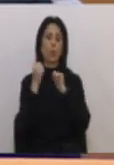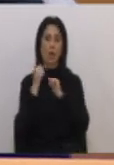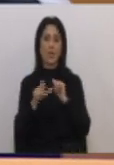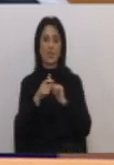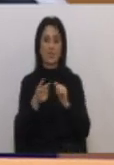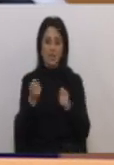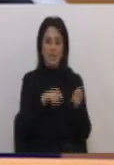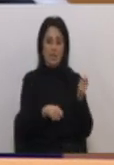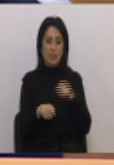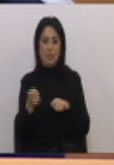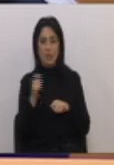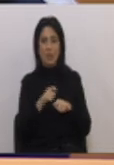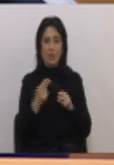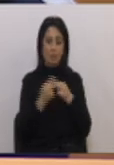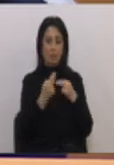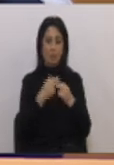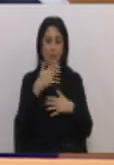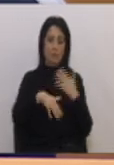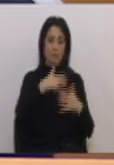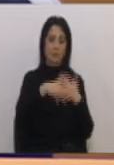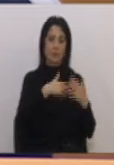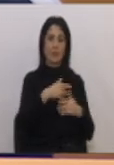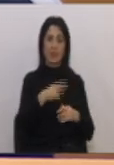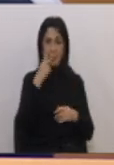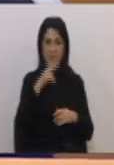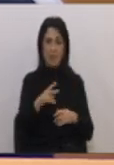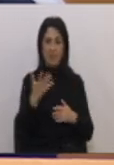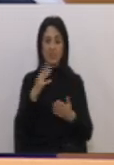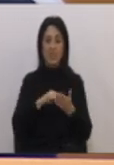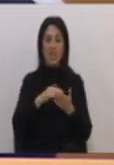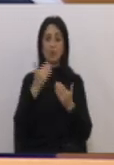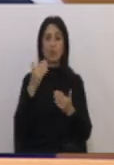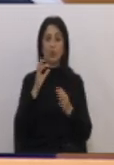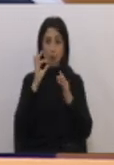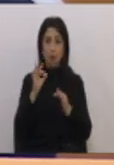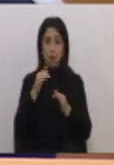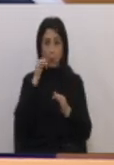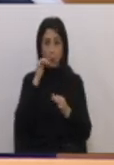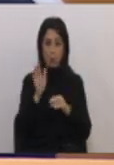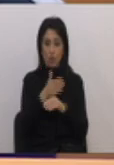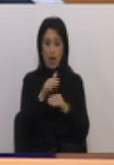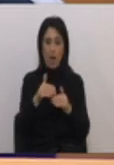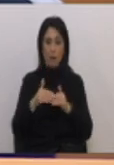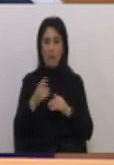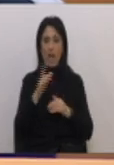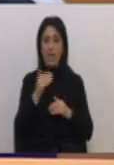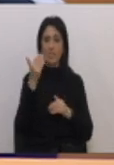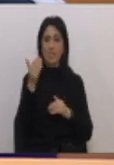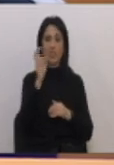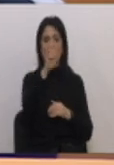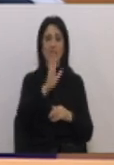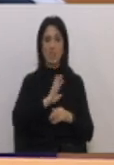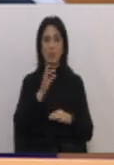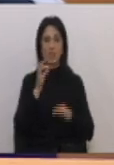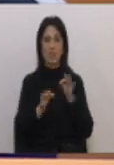გზების გადაკეტვა, რაღაც ქაოსი, დესტაბილიზაცია. ეს ხო ნახეთ ვისი ხელწერაც არის და სწორი ქენით, რომ გუშინ გაემიძინეთ, რომ არც ერთი თქვენთაგანი არ იყავით